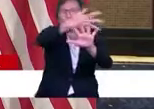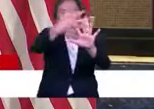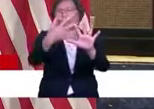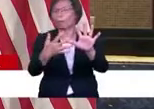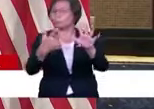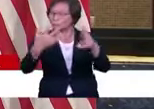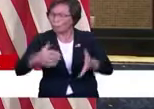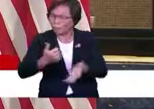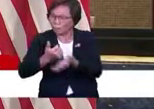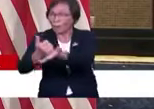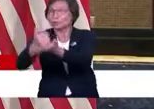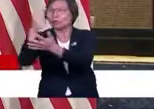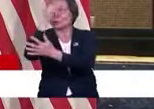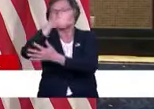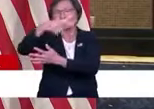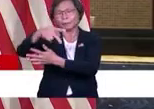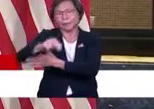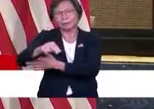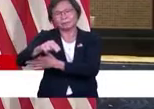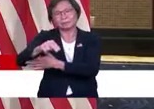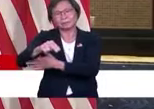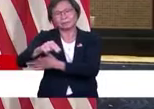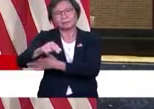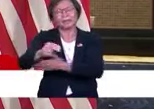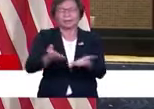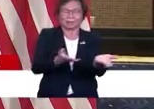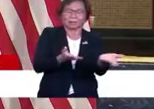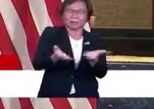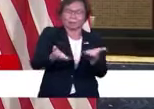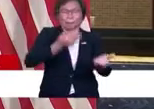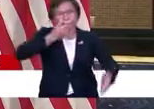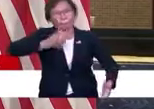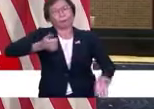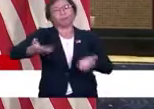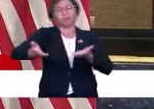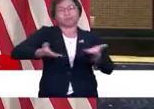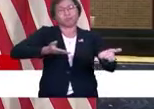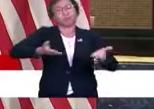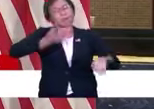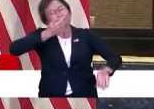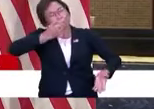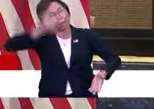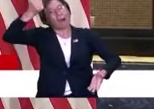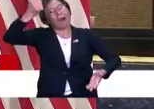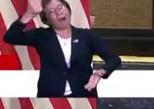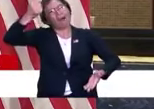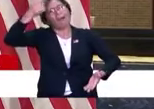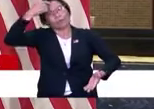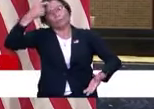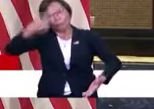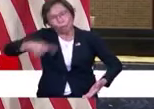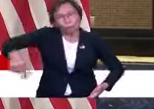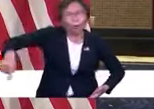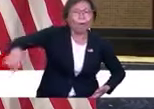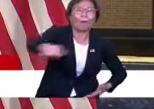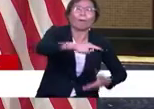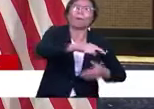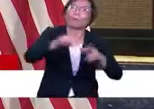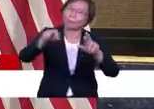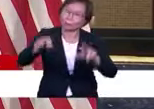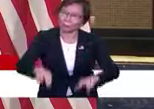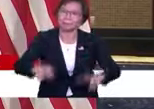kerajaan pikatan nasional menyampaikan hebat yang terbaik kepada anda semua saudara